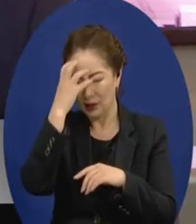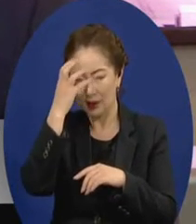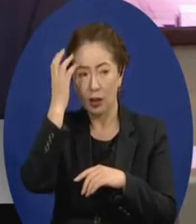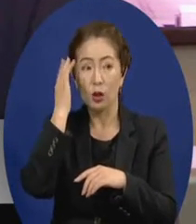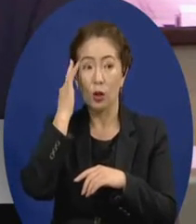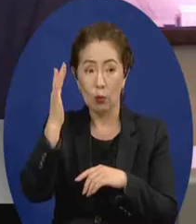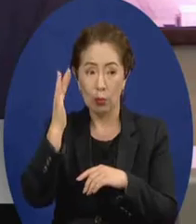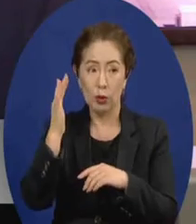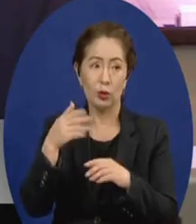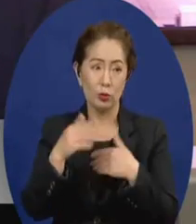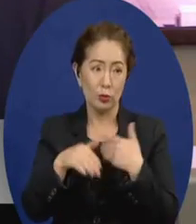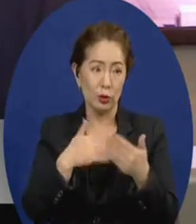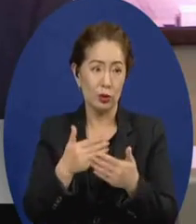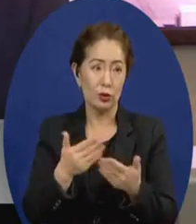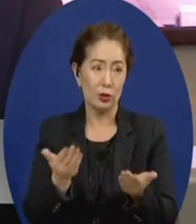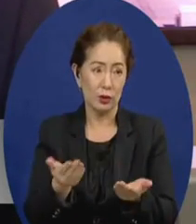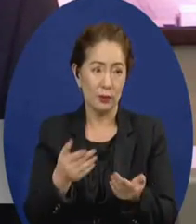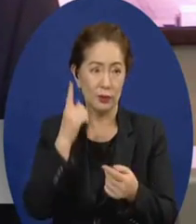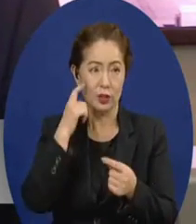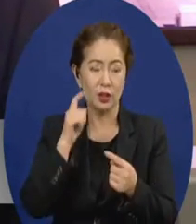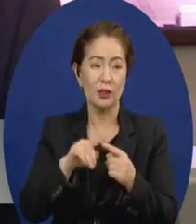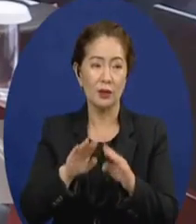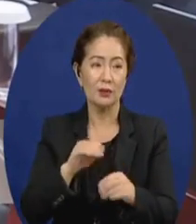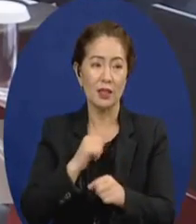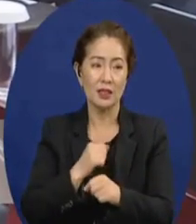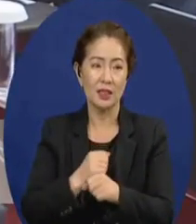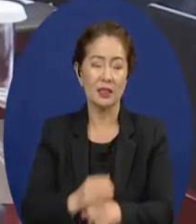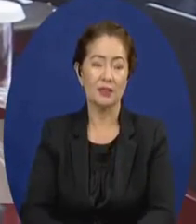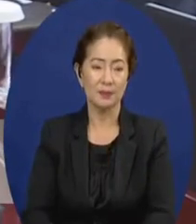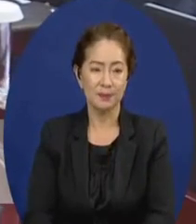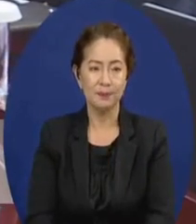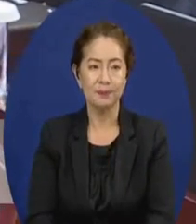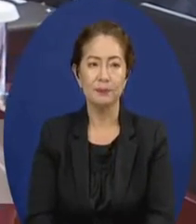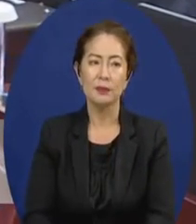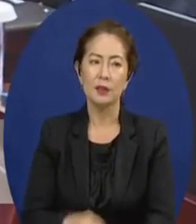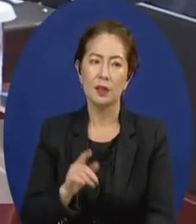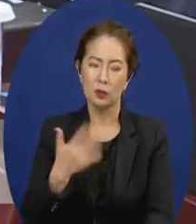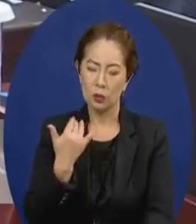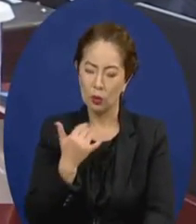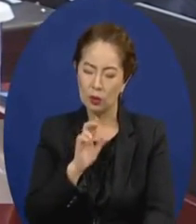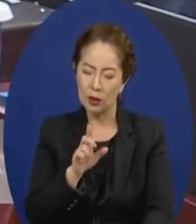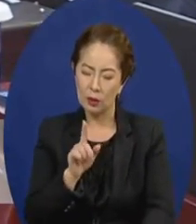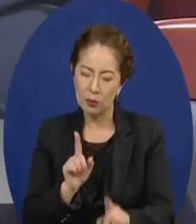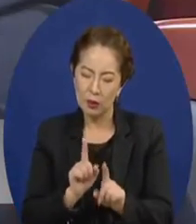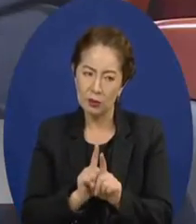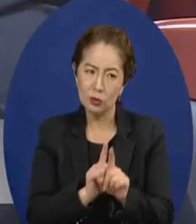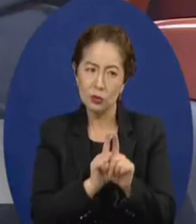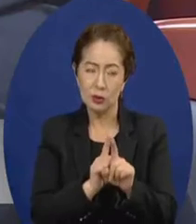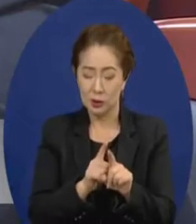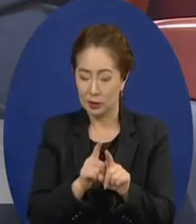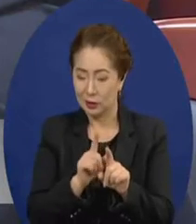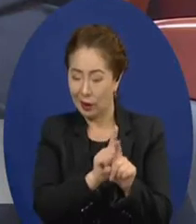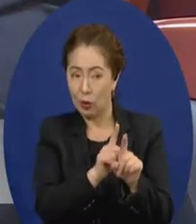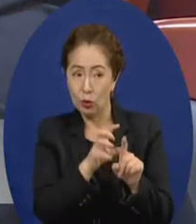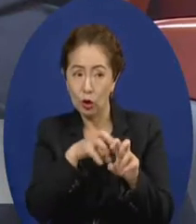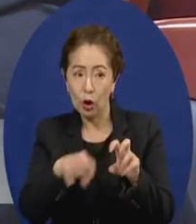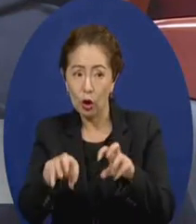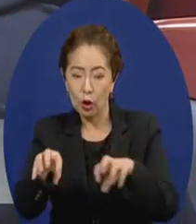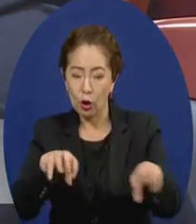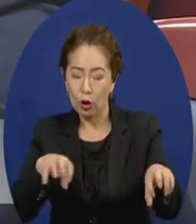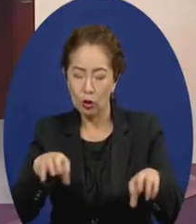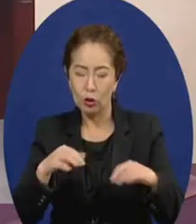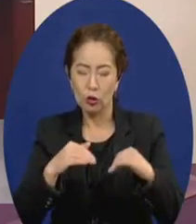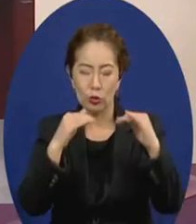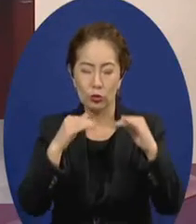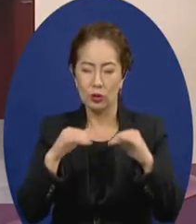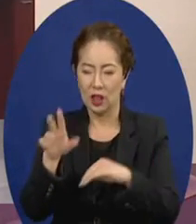газрын бодлого болж явах ийм л одоо зорилт тавьж ажиллаж байна. Нийслэлийг түшиглэсэн дагуулгатыг хөгжүүлж, хүн амын төвлөрлийг сааруулна.